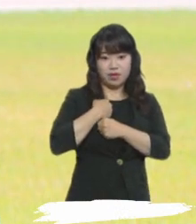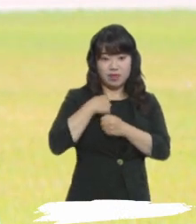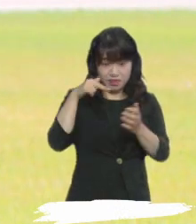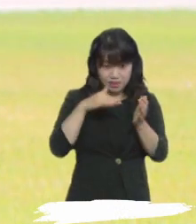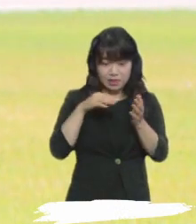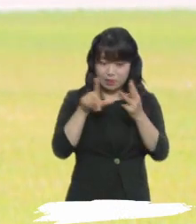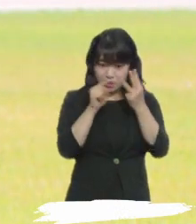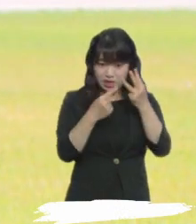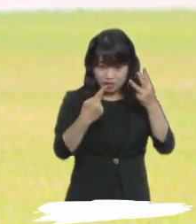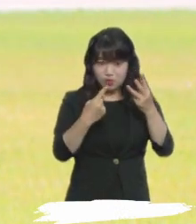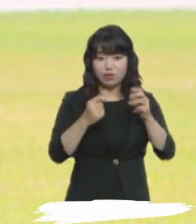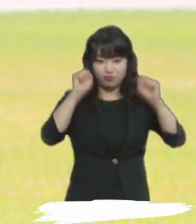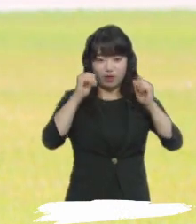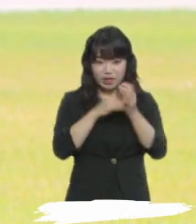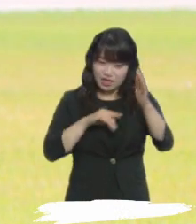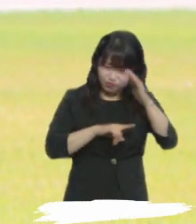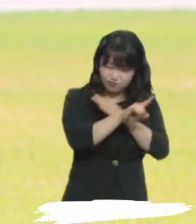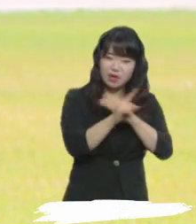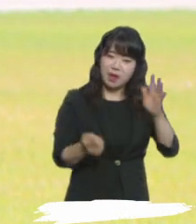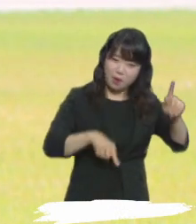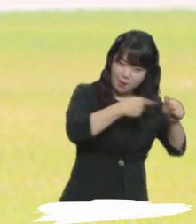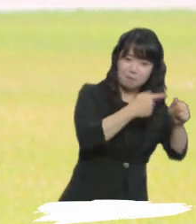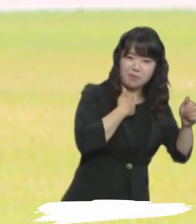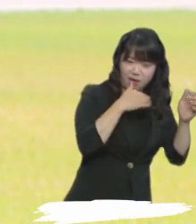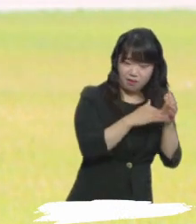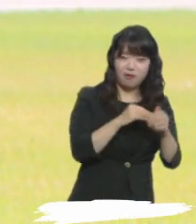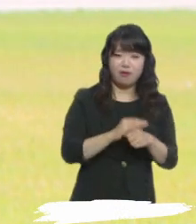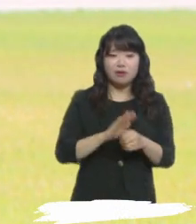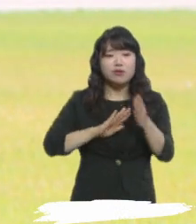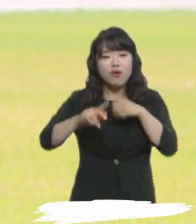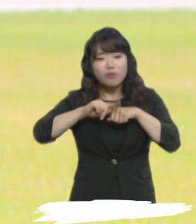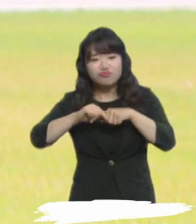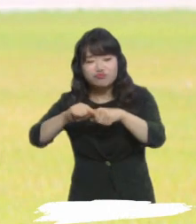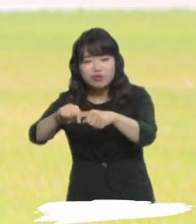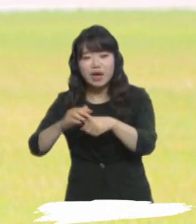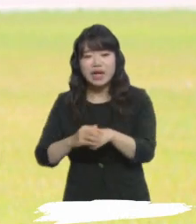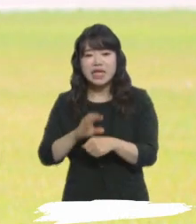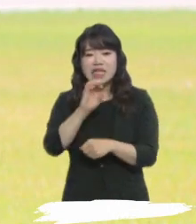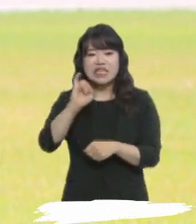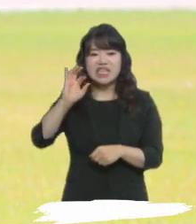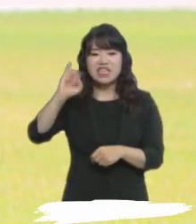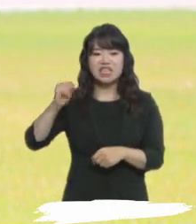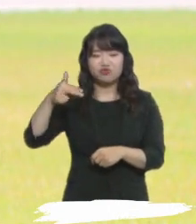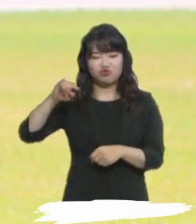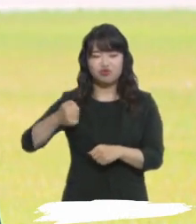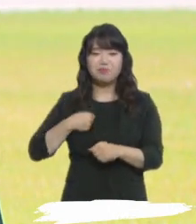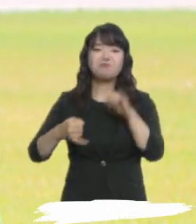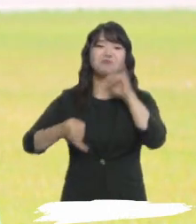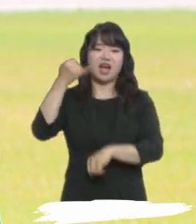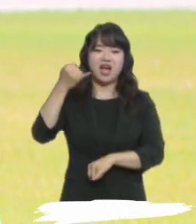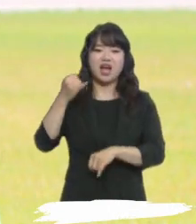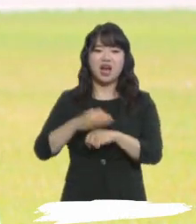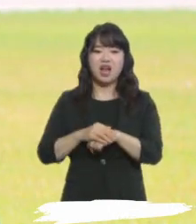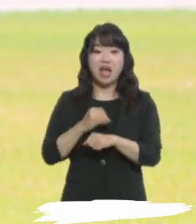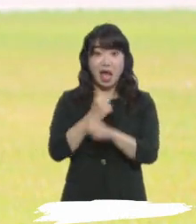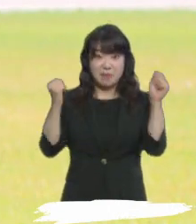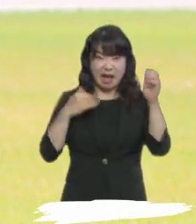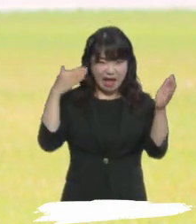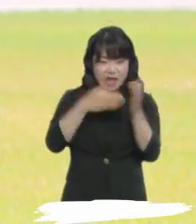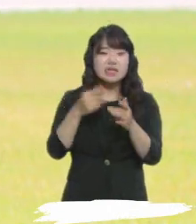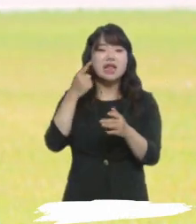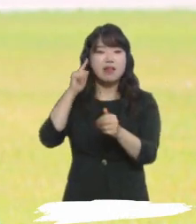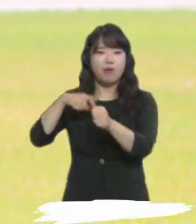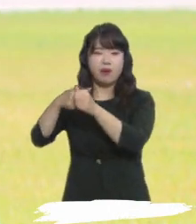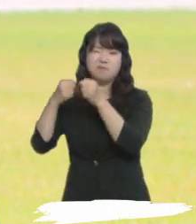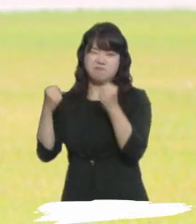독립군이 되고 지청천은 나중에 광복군 총사령관이 되지 않습니까? 그런데 그 약속을 했던 이응준은 그 약속을 어기고 해방 때까지 계속